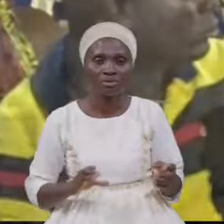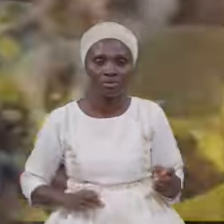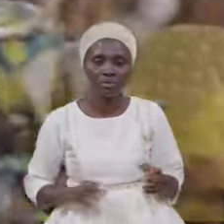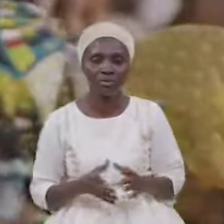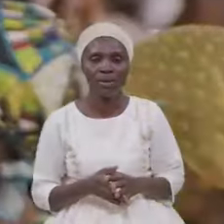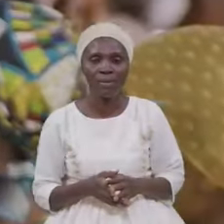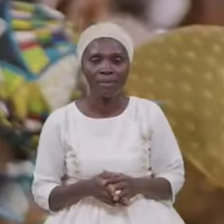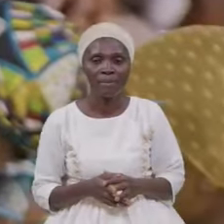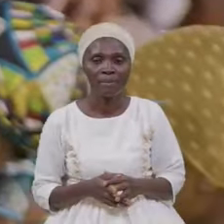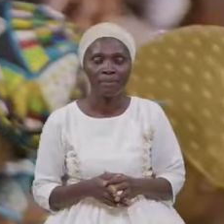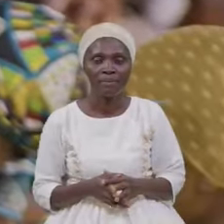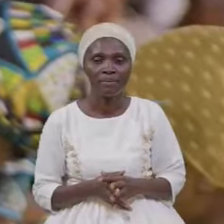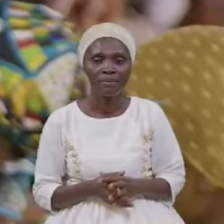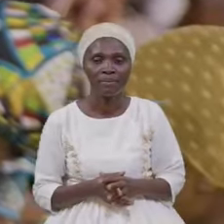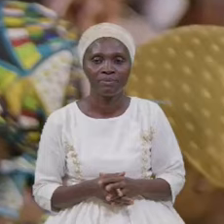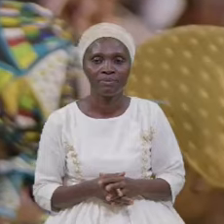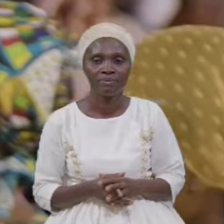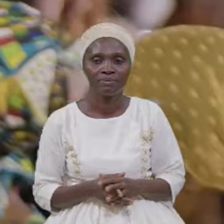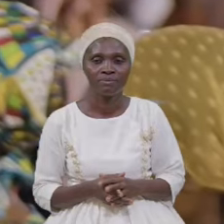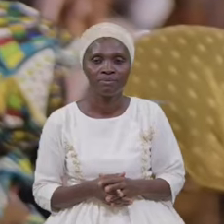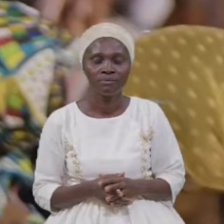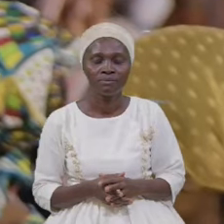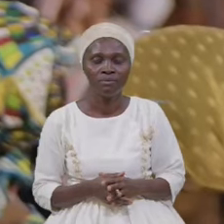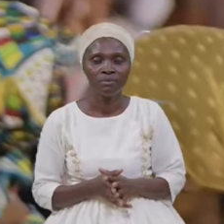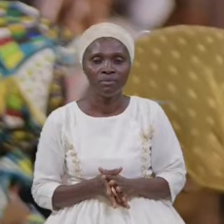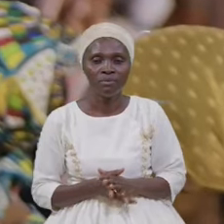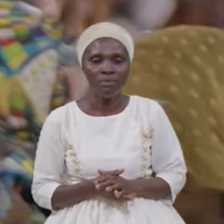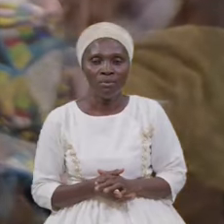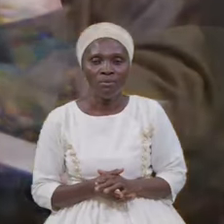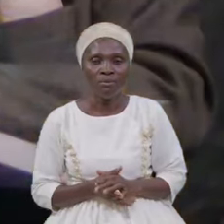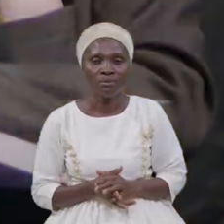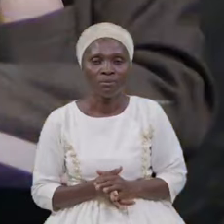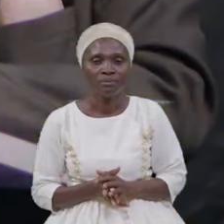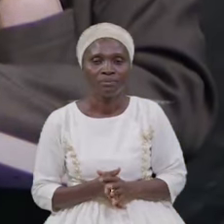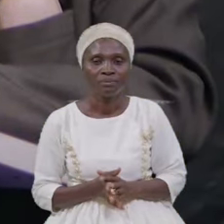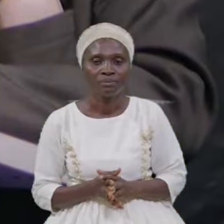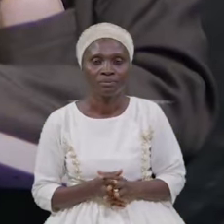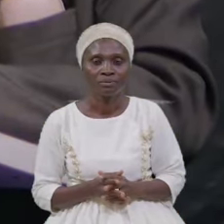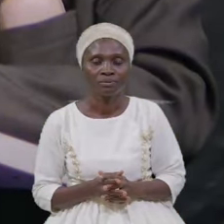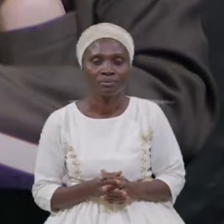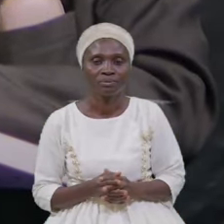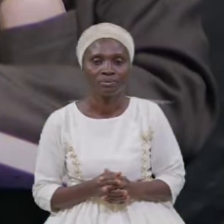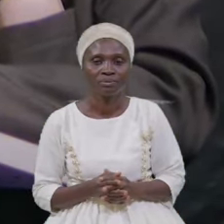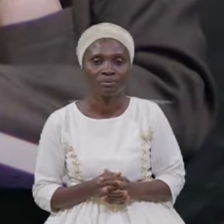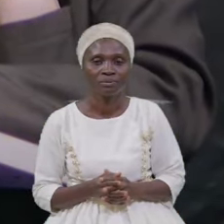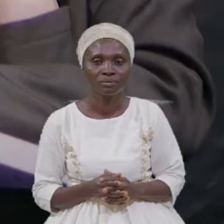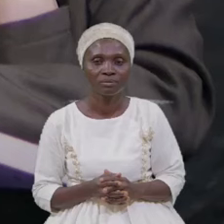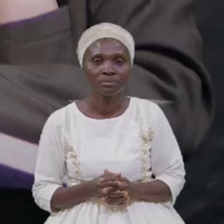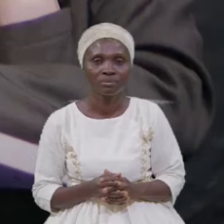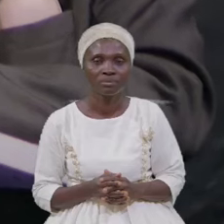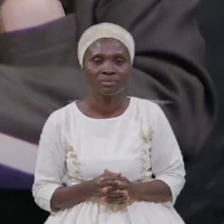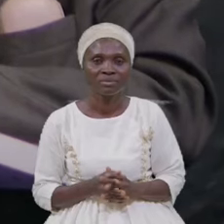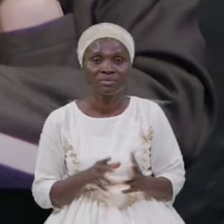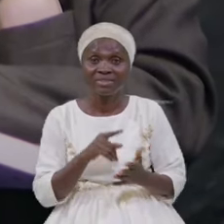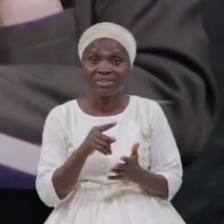Seigneur pour que nous puissions les aider à croître dans leur